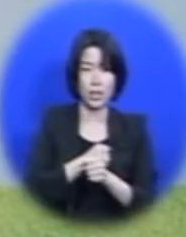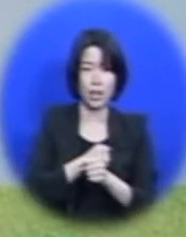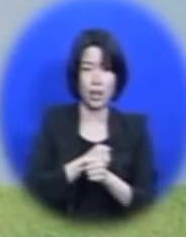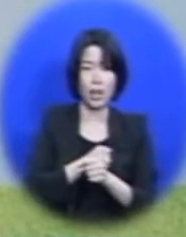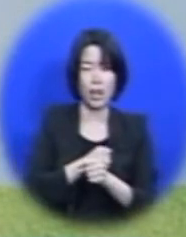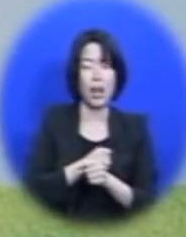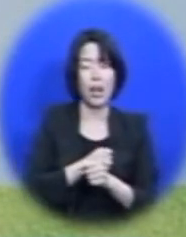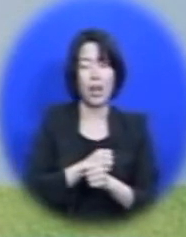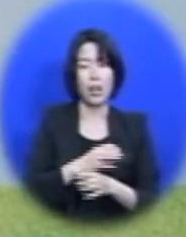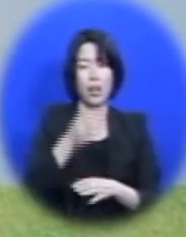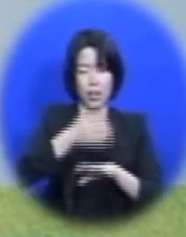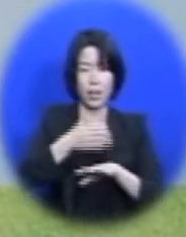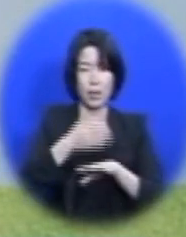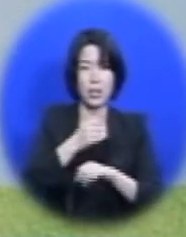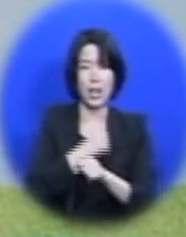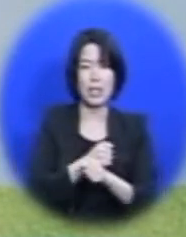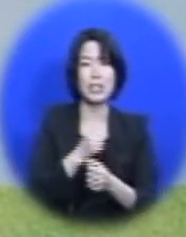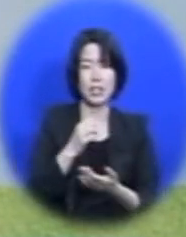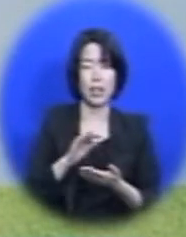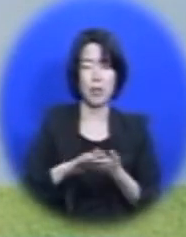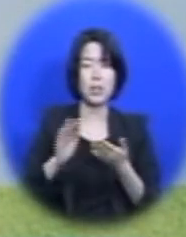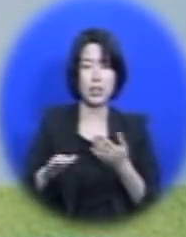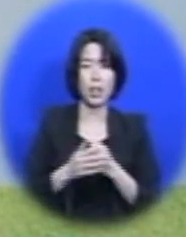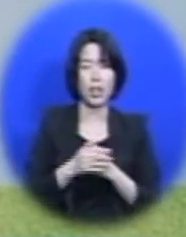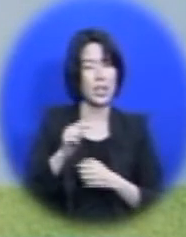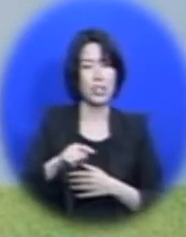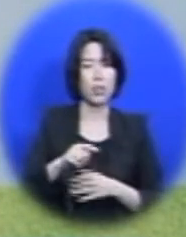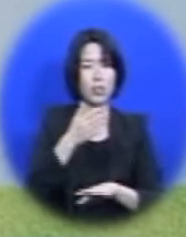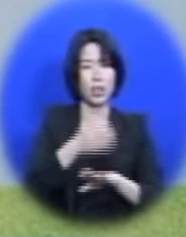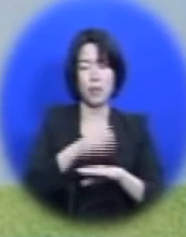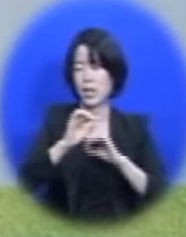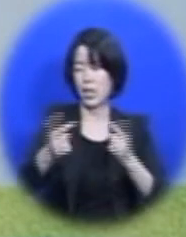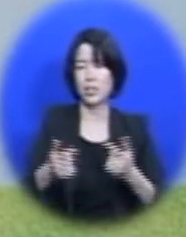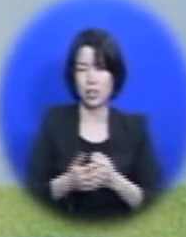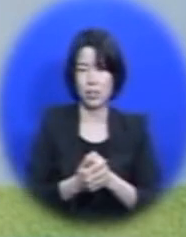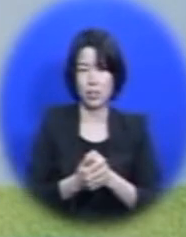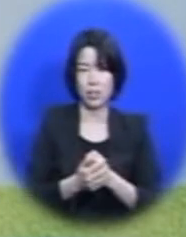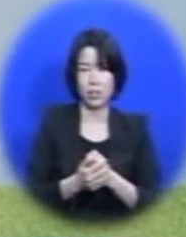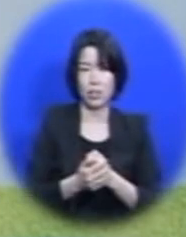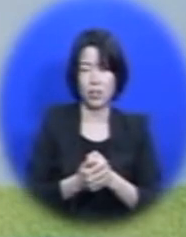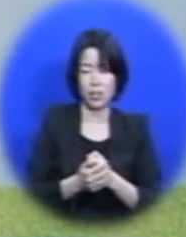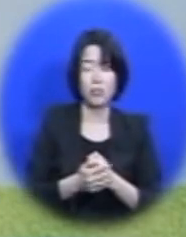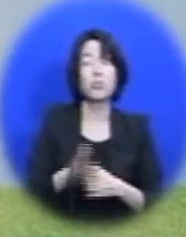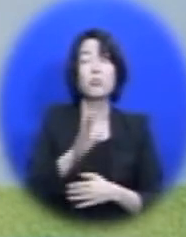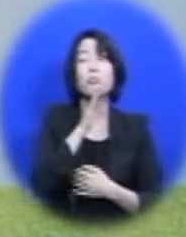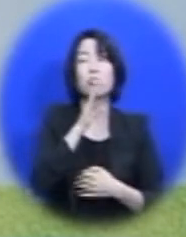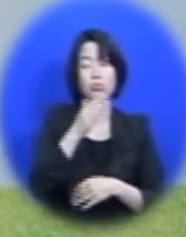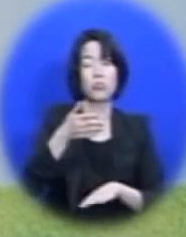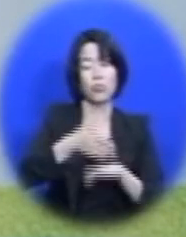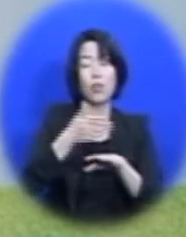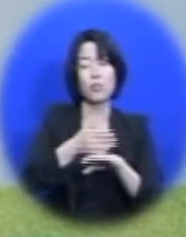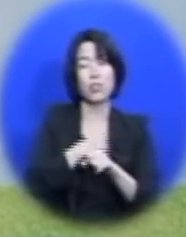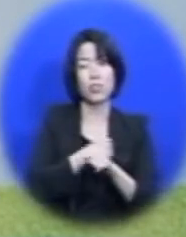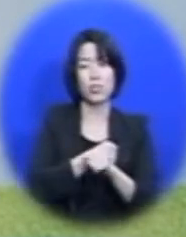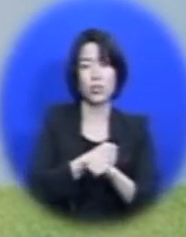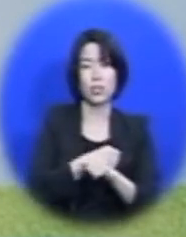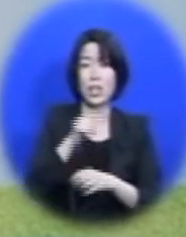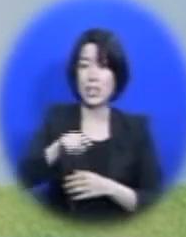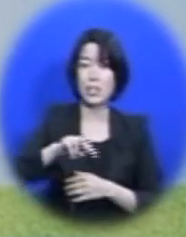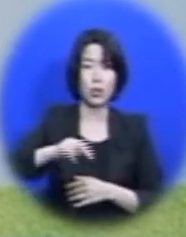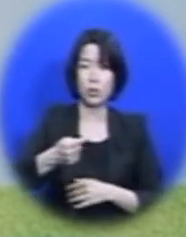아유 감사하기는 해요. 이건 감사도 아닙니다. 그래요 뭐 감사하지요 뭐